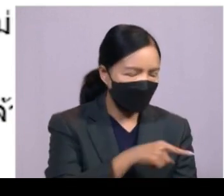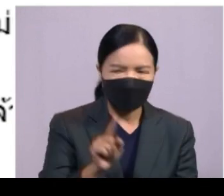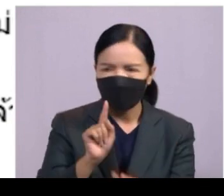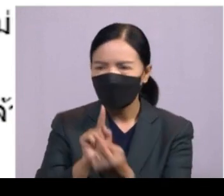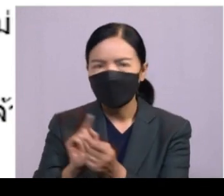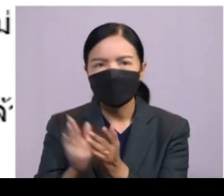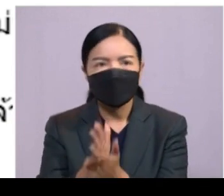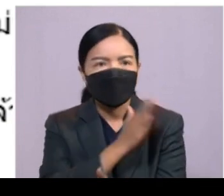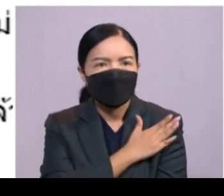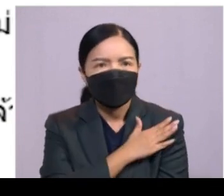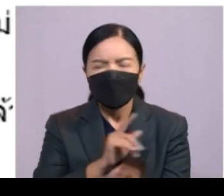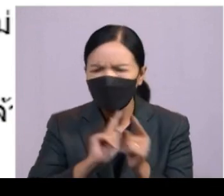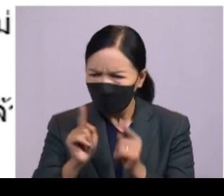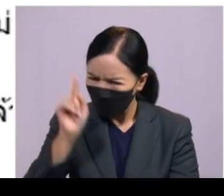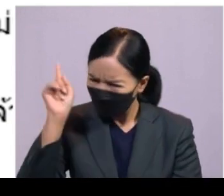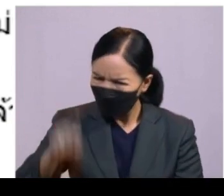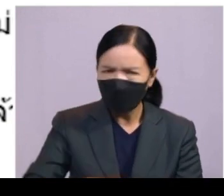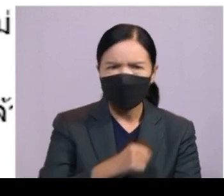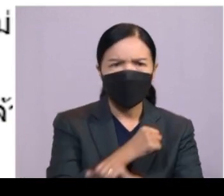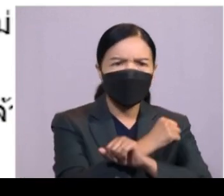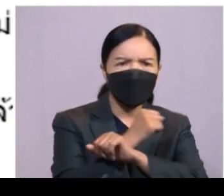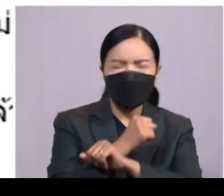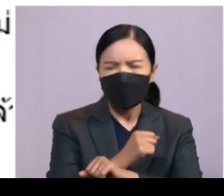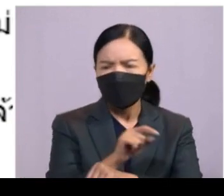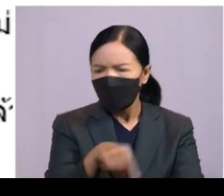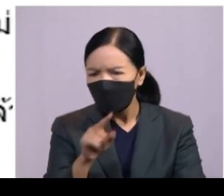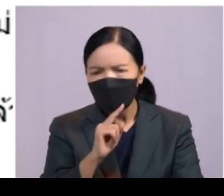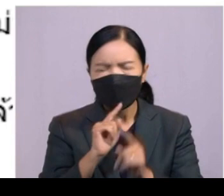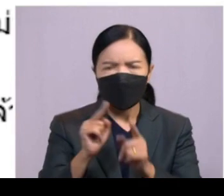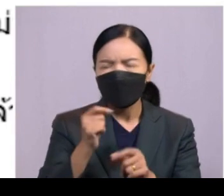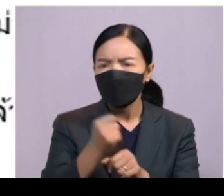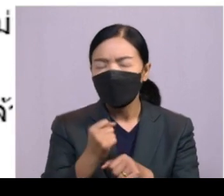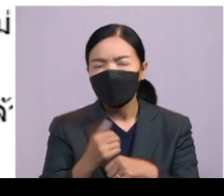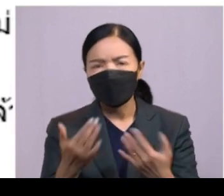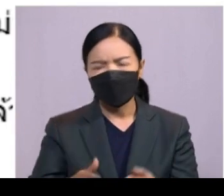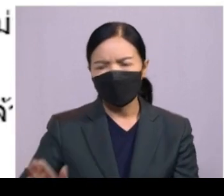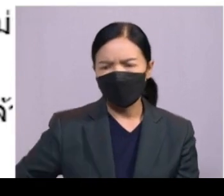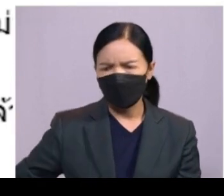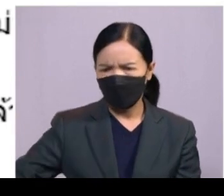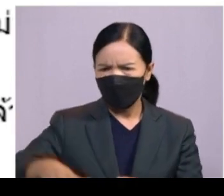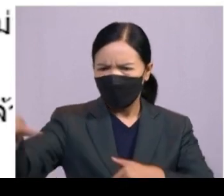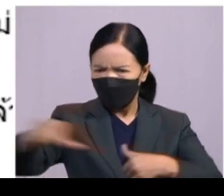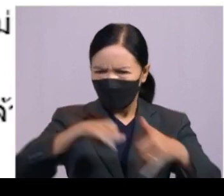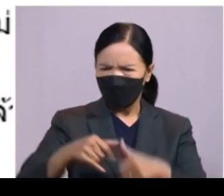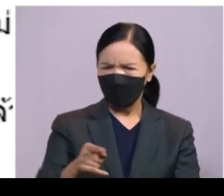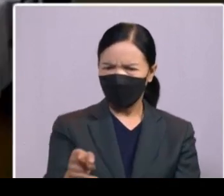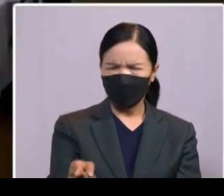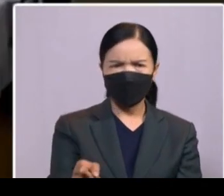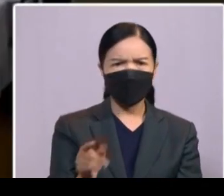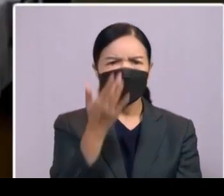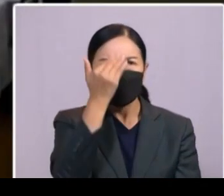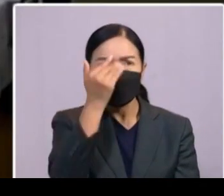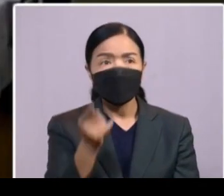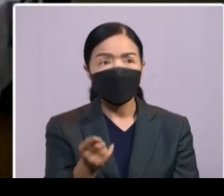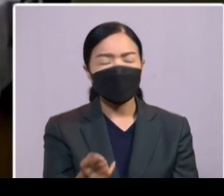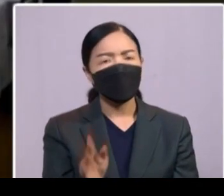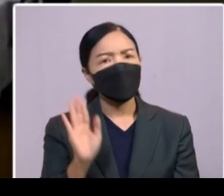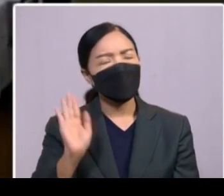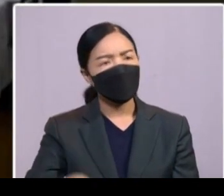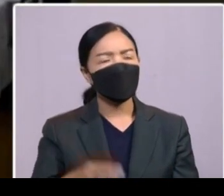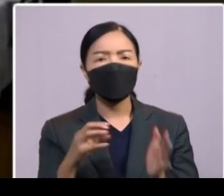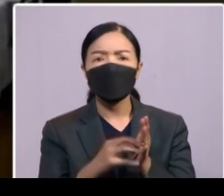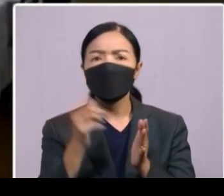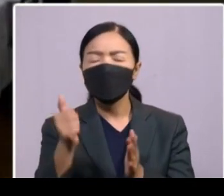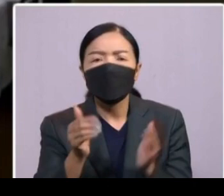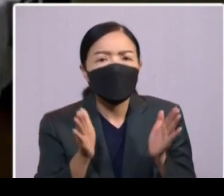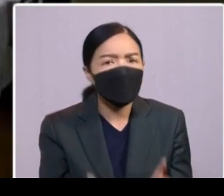ะคะและหาทางป้องกันซิไปคุยกันหน่อยว่าทำยังไงไม่ให้สุนัขเหล่านี้หลุดออกมาเพราะว่านี่ยังโชคดีนะคะ